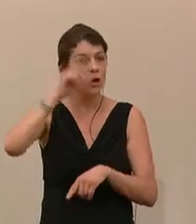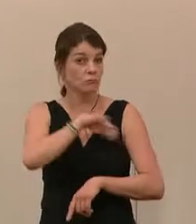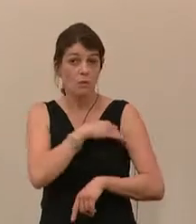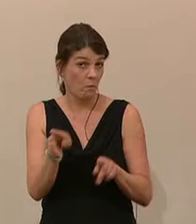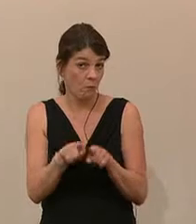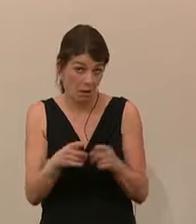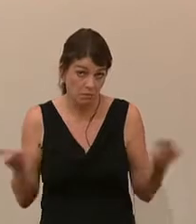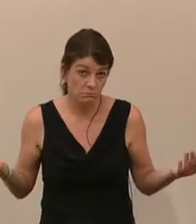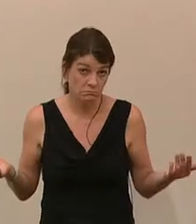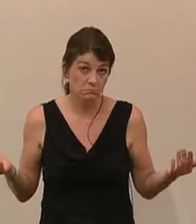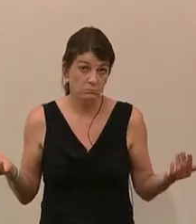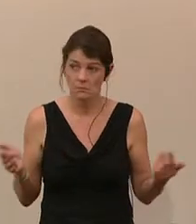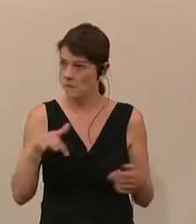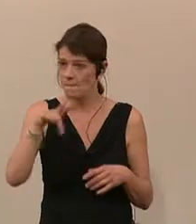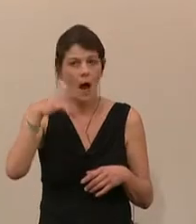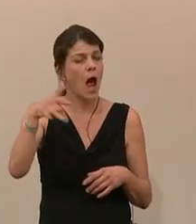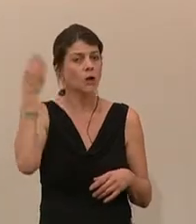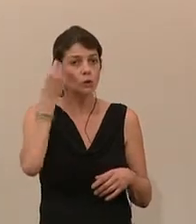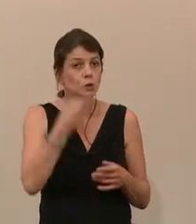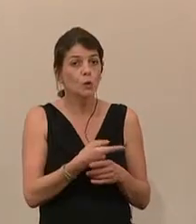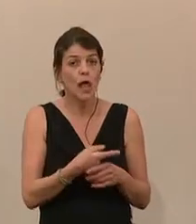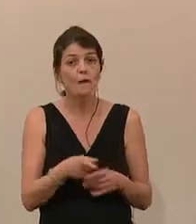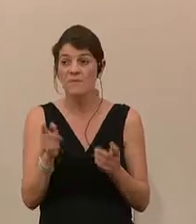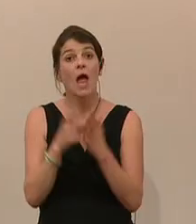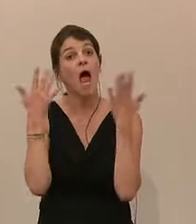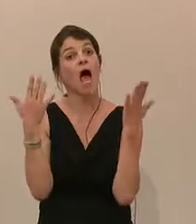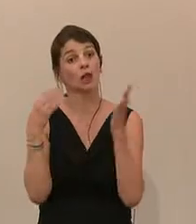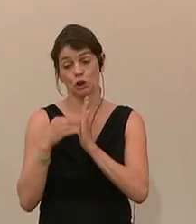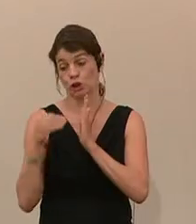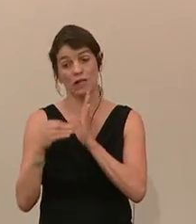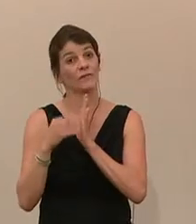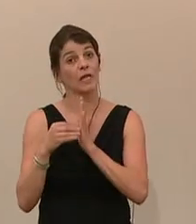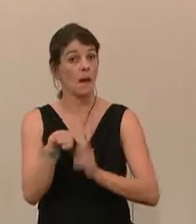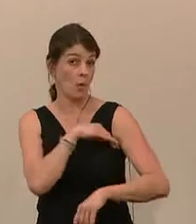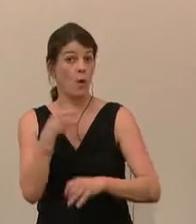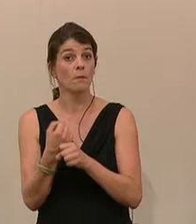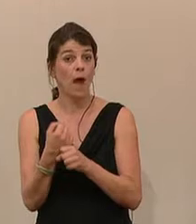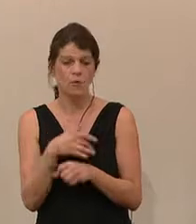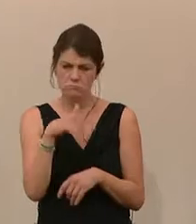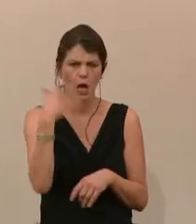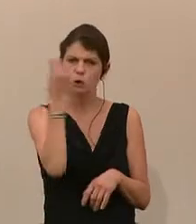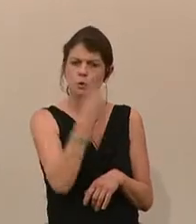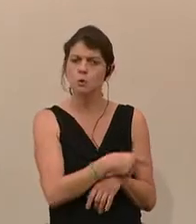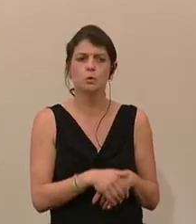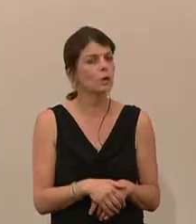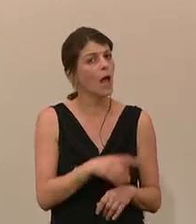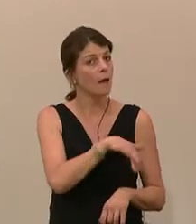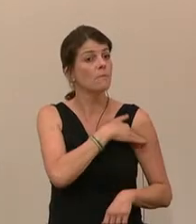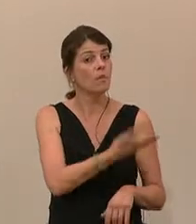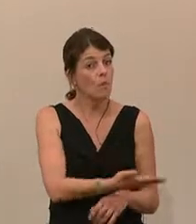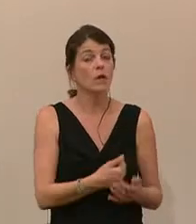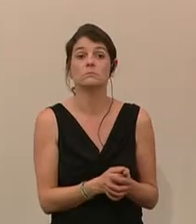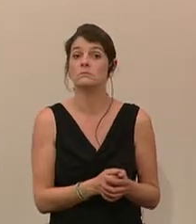Deutschmatura wurde an manchen Schulen handschriftlich die Matura abgelegt und an manchen Schulen wurde die